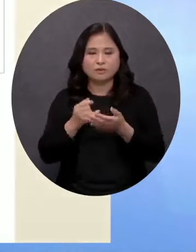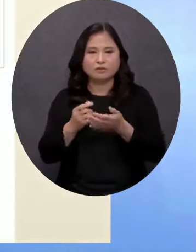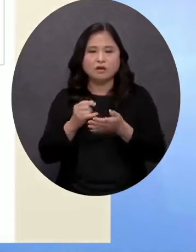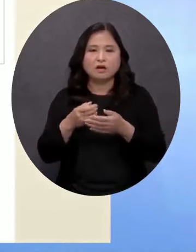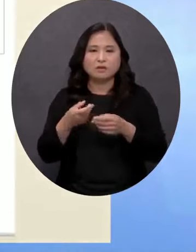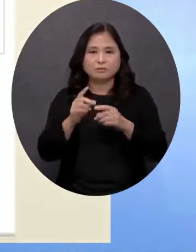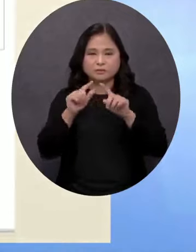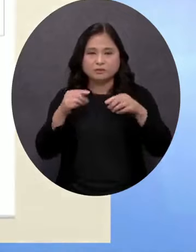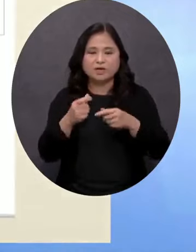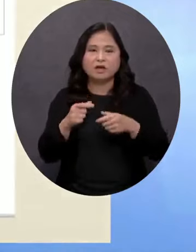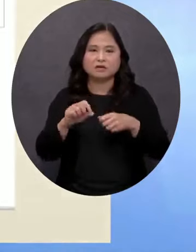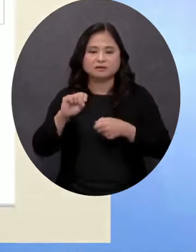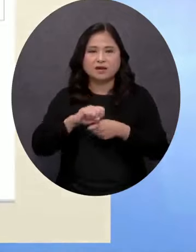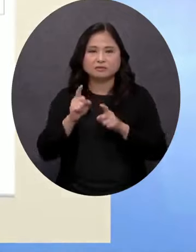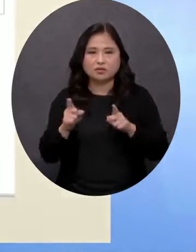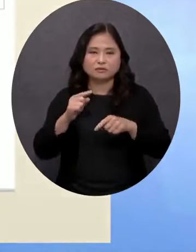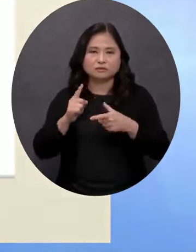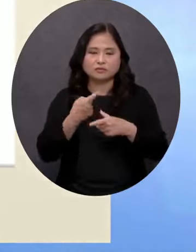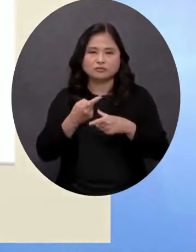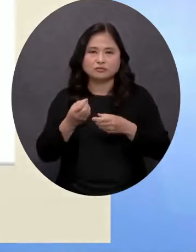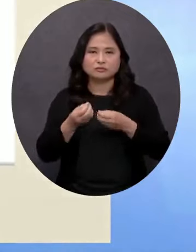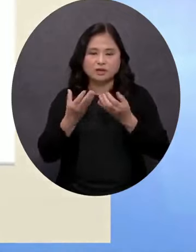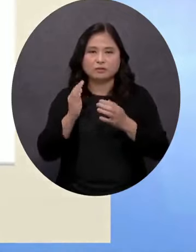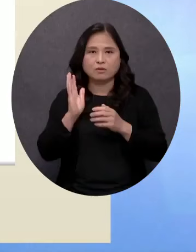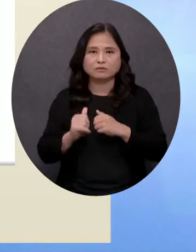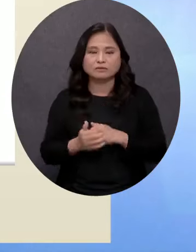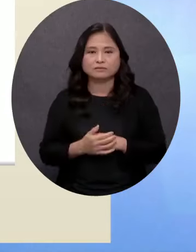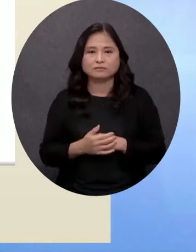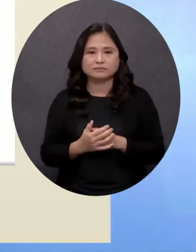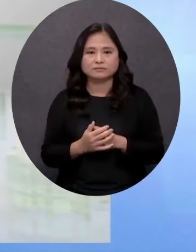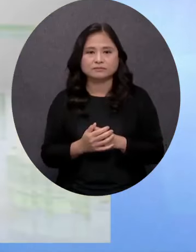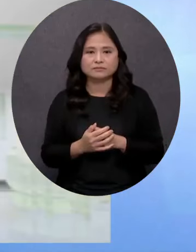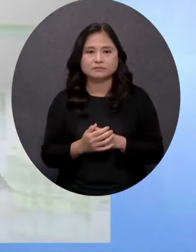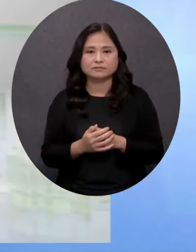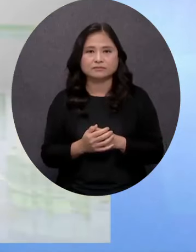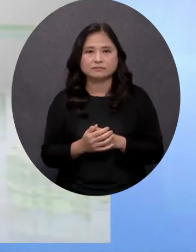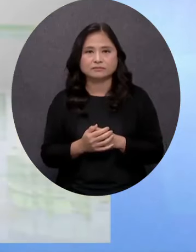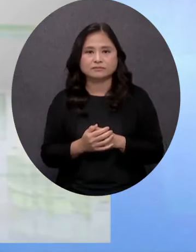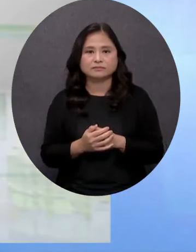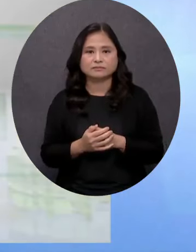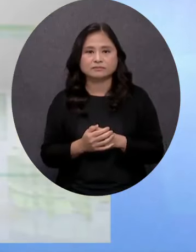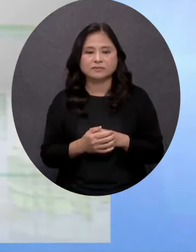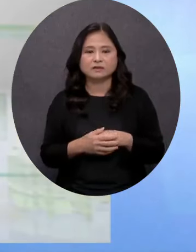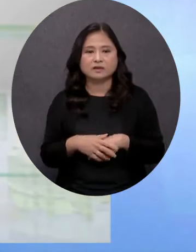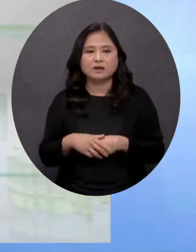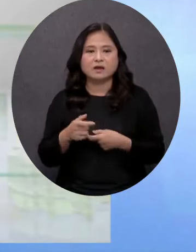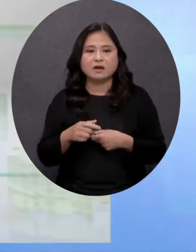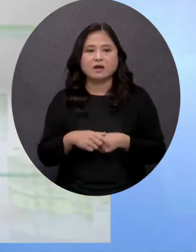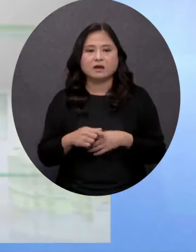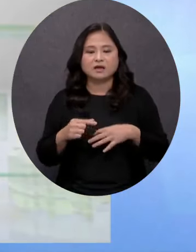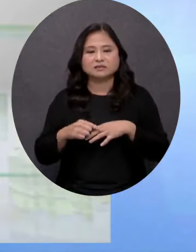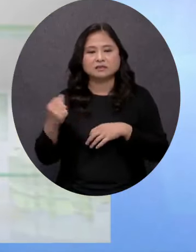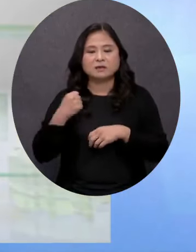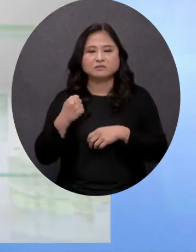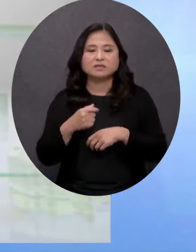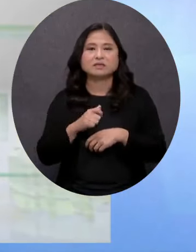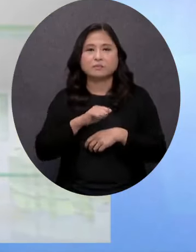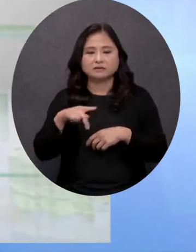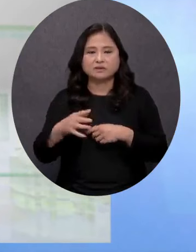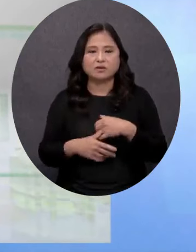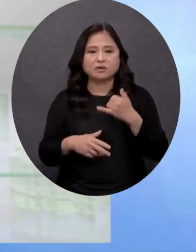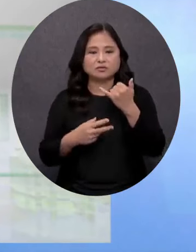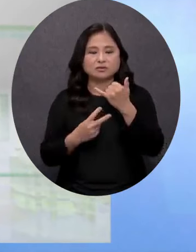1個月。香港电台记者黄斌南报道。 积金易平台定于6月26日